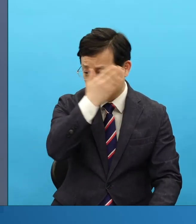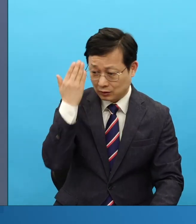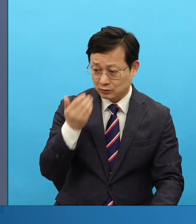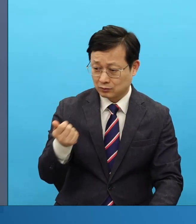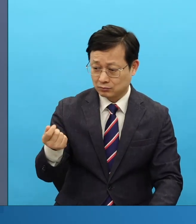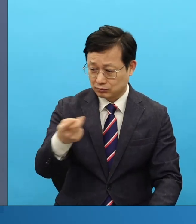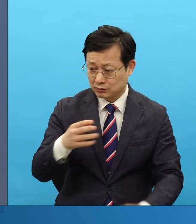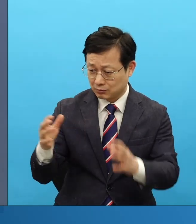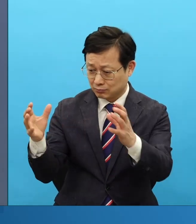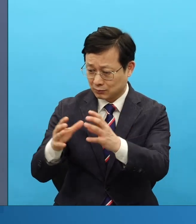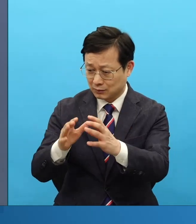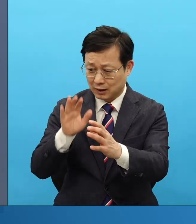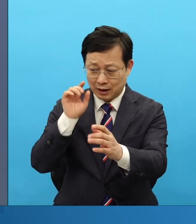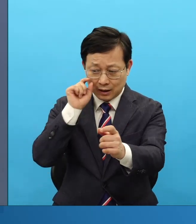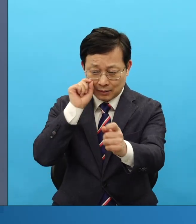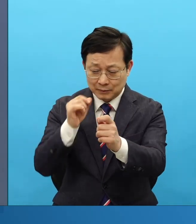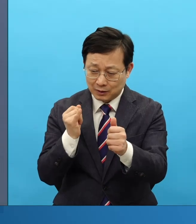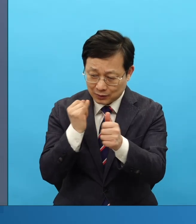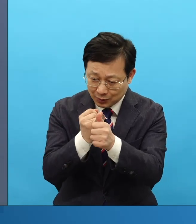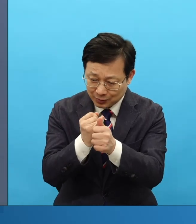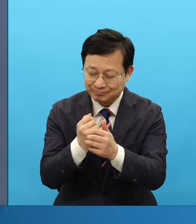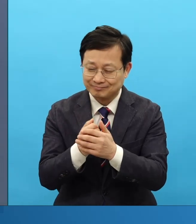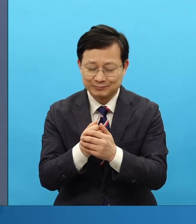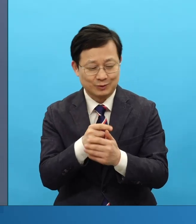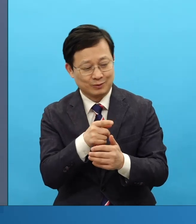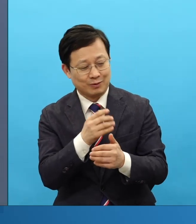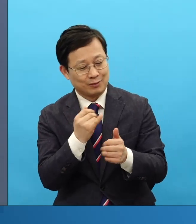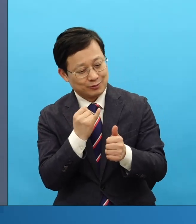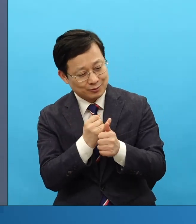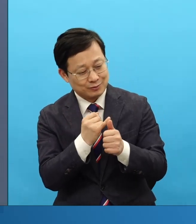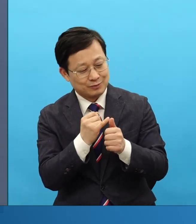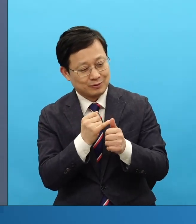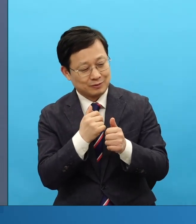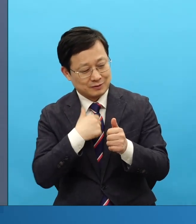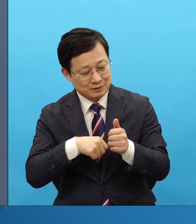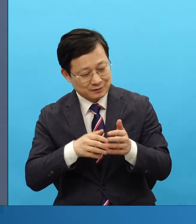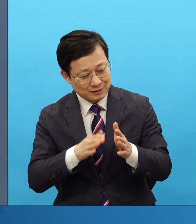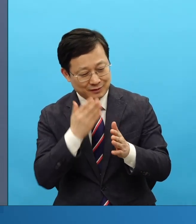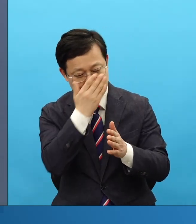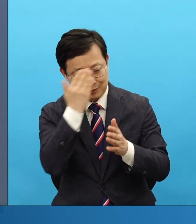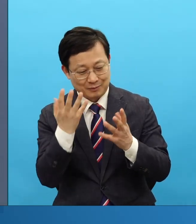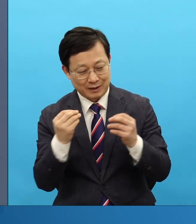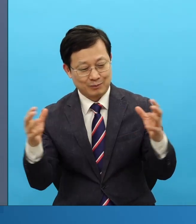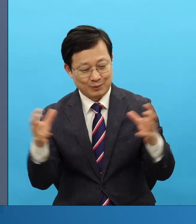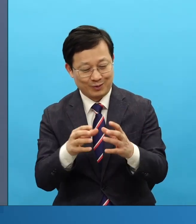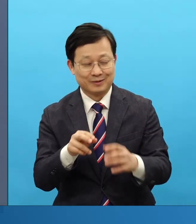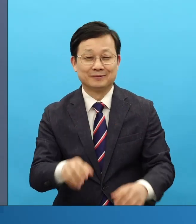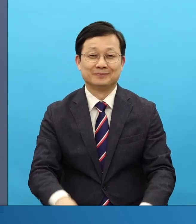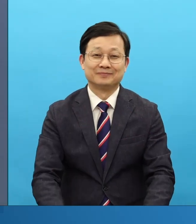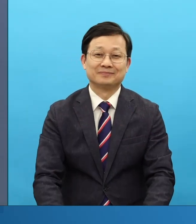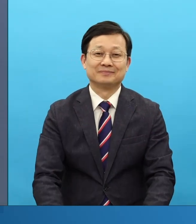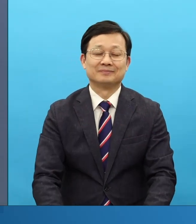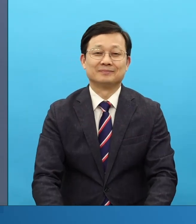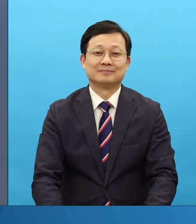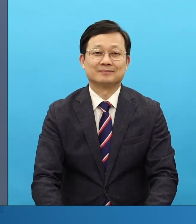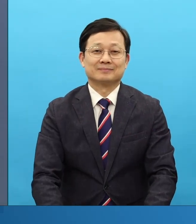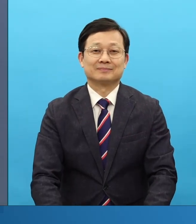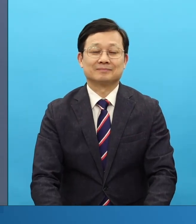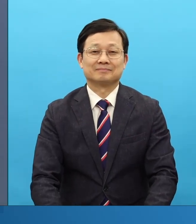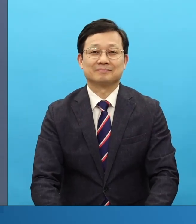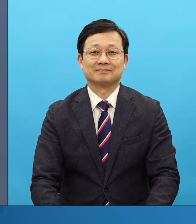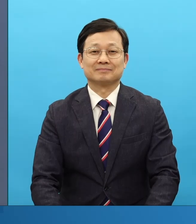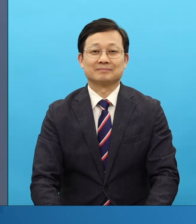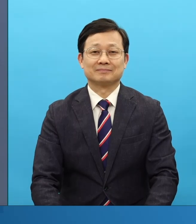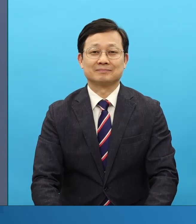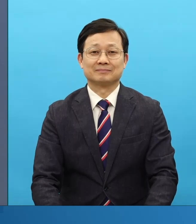today. 이제 막 결혼하고 이제 막 있는 청년들이 많이 있죠. There are many of our young adults who just now got married. 여러분들이